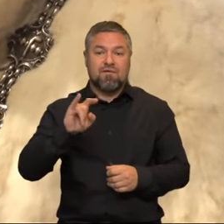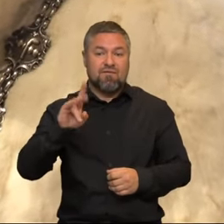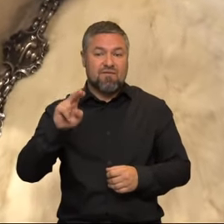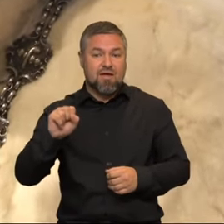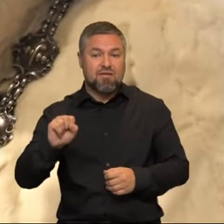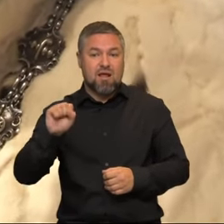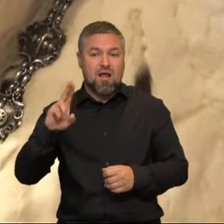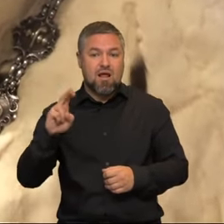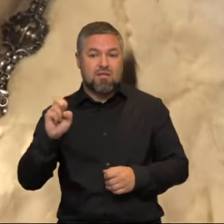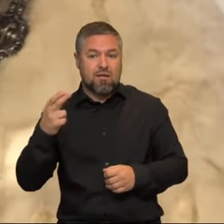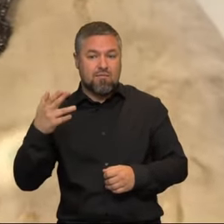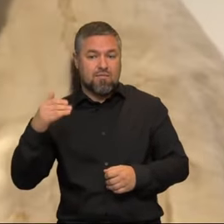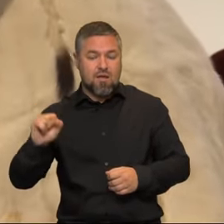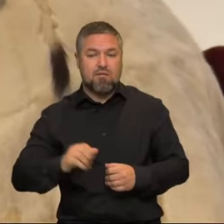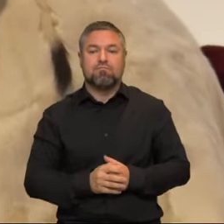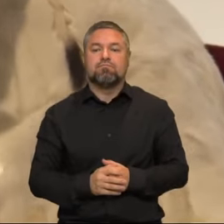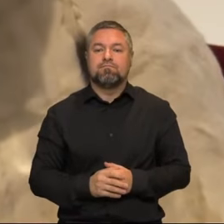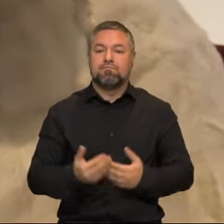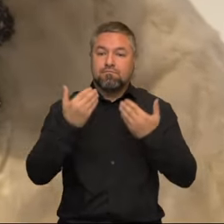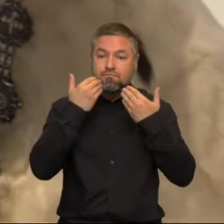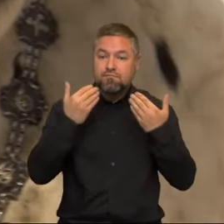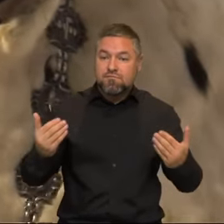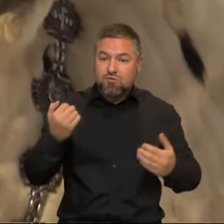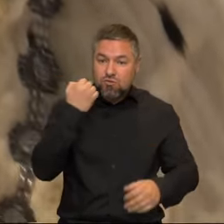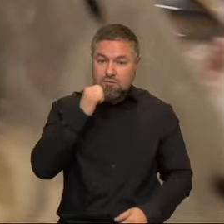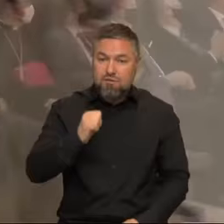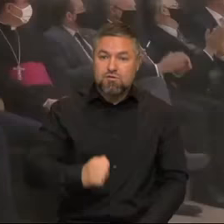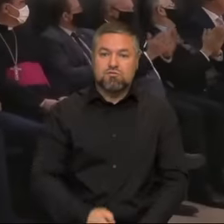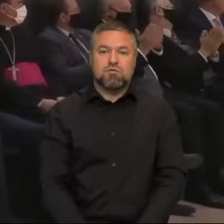Academia. Bardzo dziękuję.